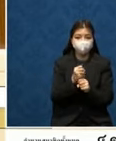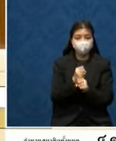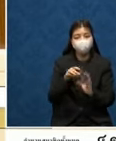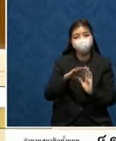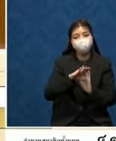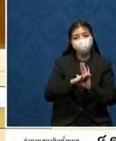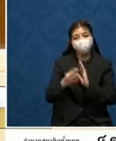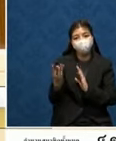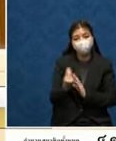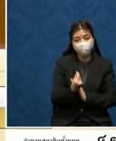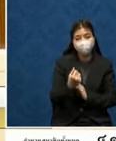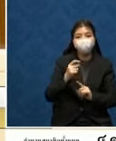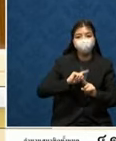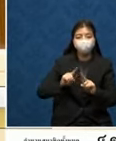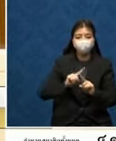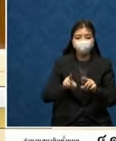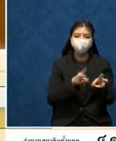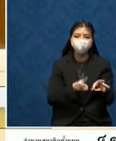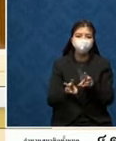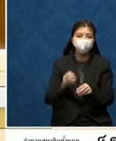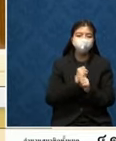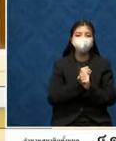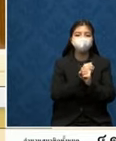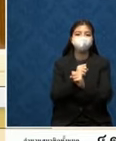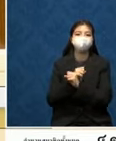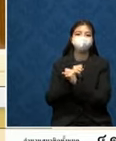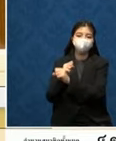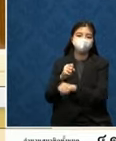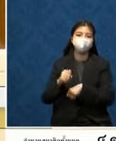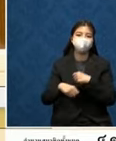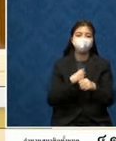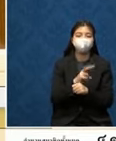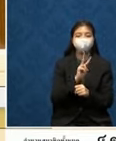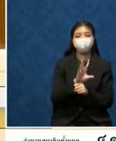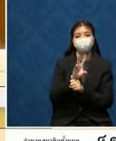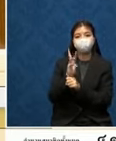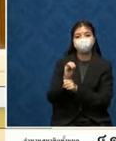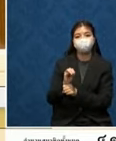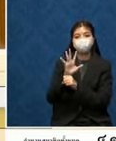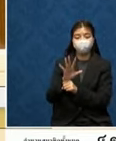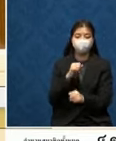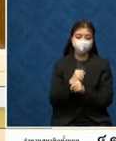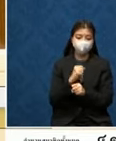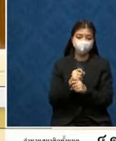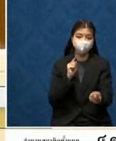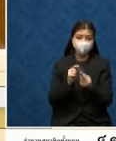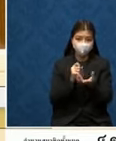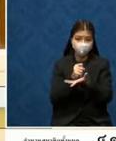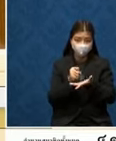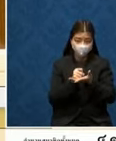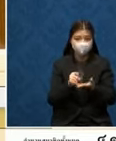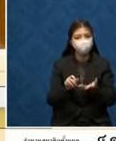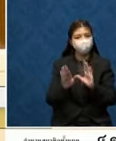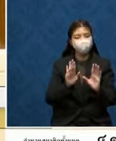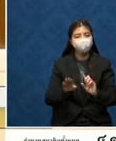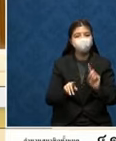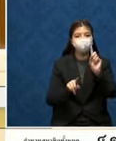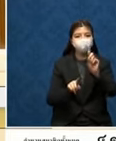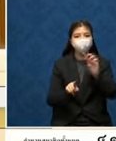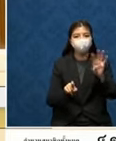ระดับผลจากการสสกัดกั้นทั้ง 2ทางนี้ทำให้ปี 65เราสามารถดำเนินคดียาสปิตได้ถึง 144